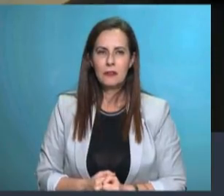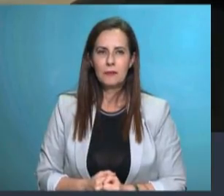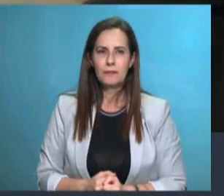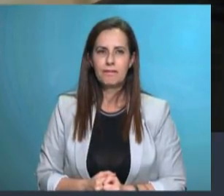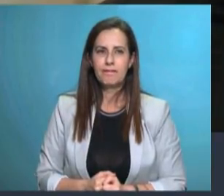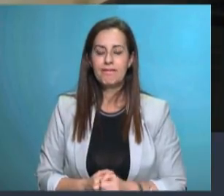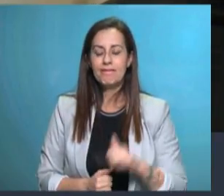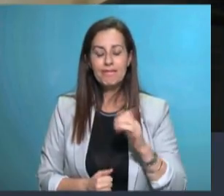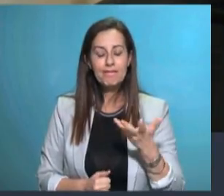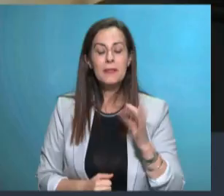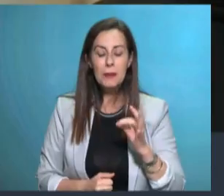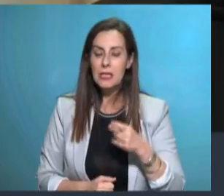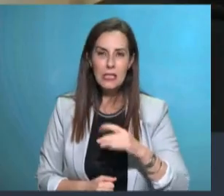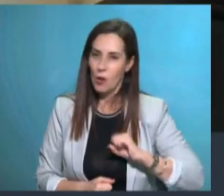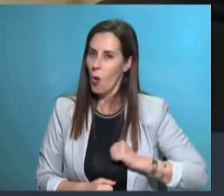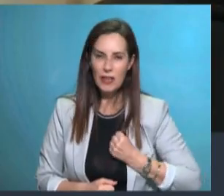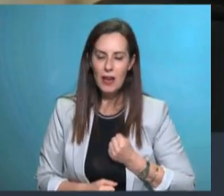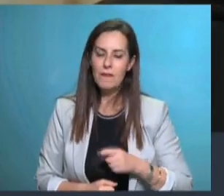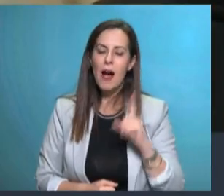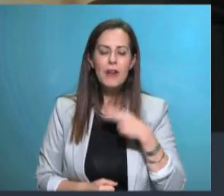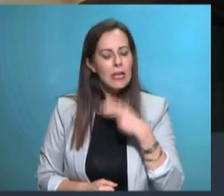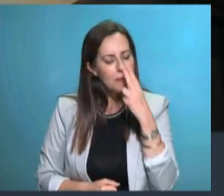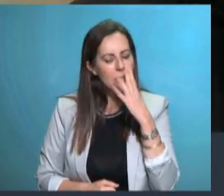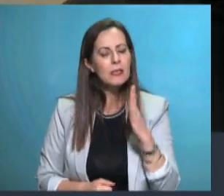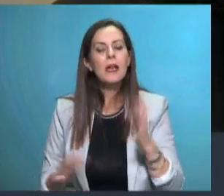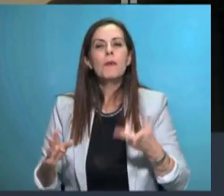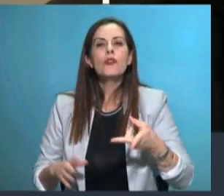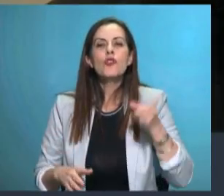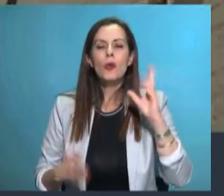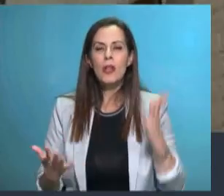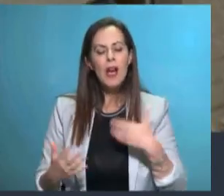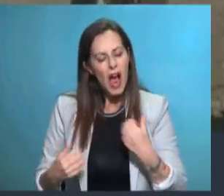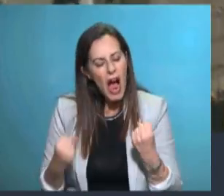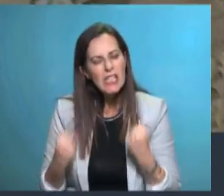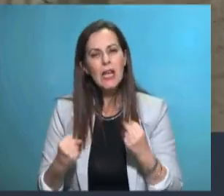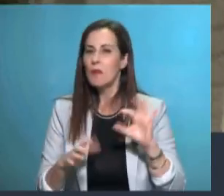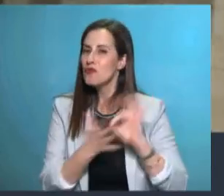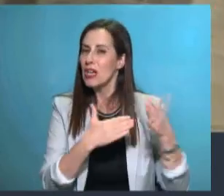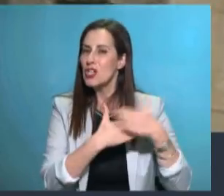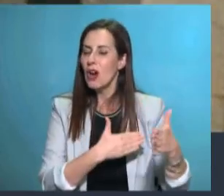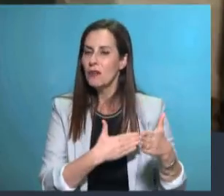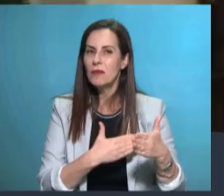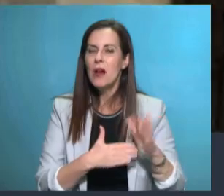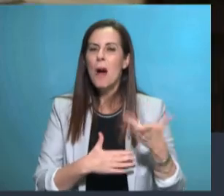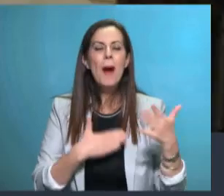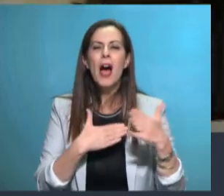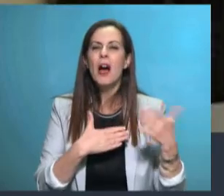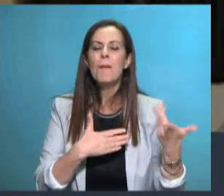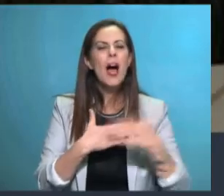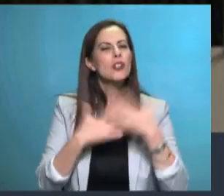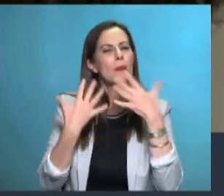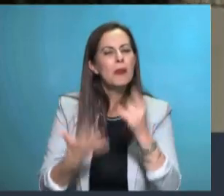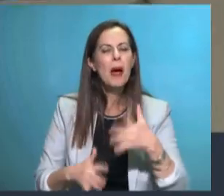נכון, זה קורה על את הלב, אבל אני מנסה כמה שיותר שיהיה חזק גם לאשתי. מה חלימה אומרת לך? מה היא משתפת